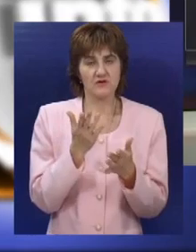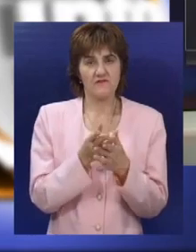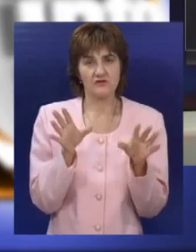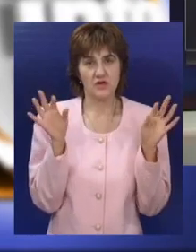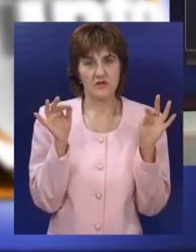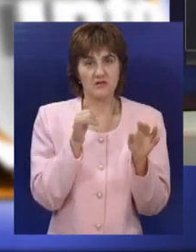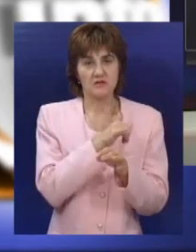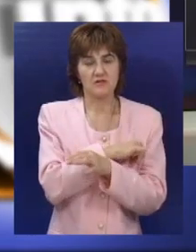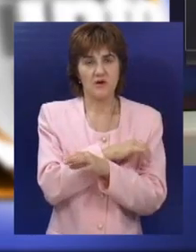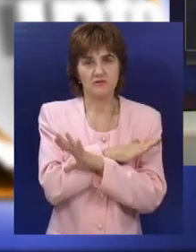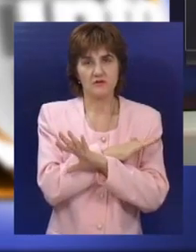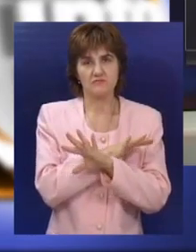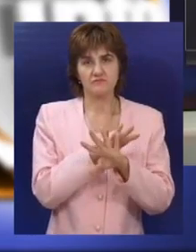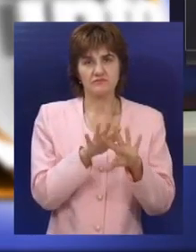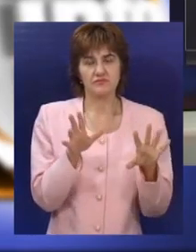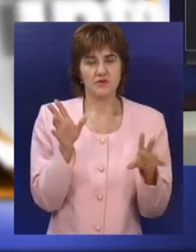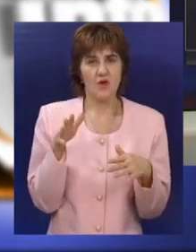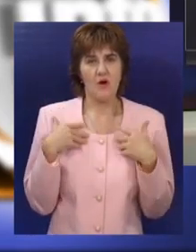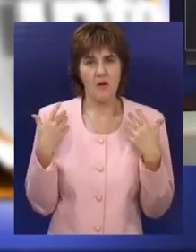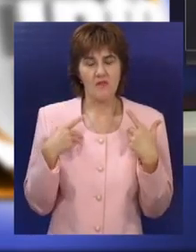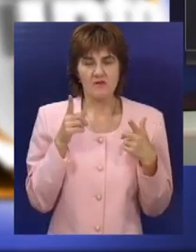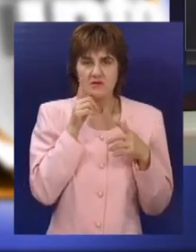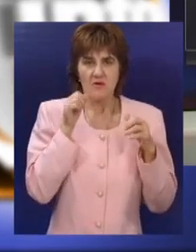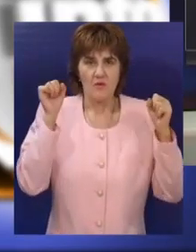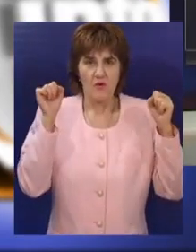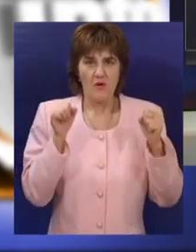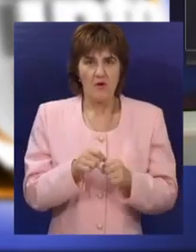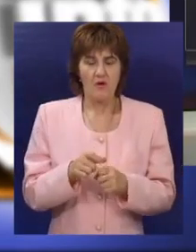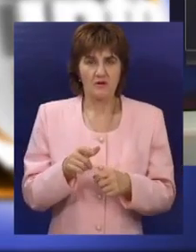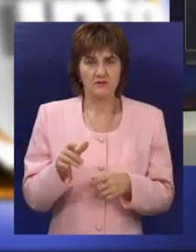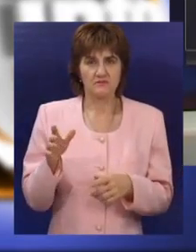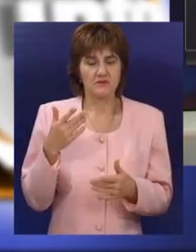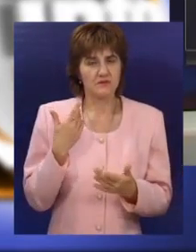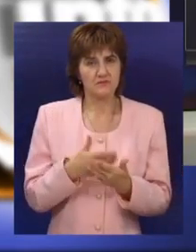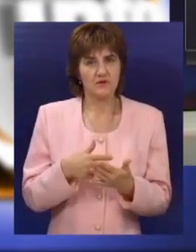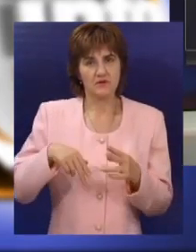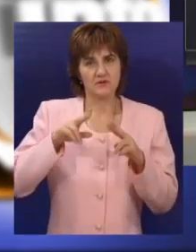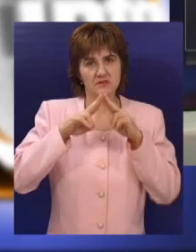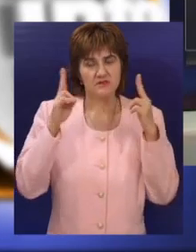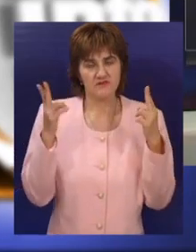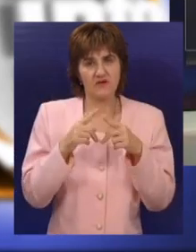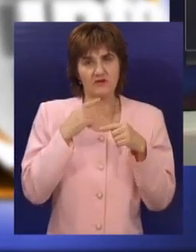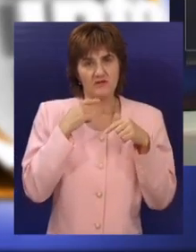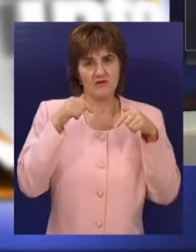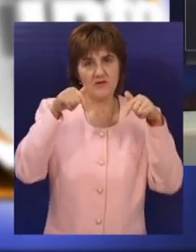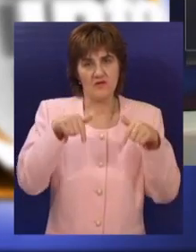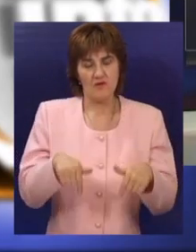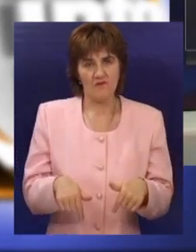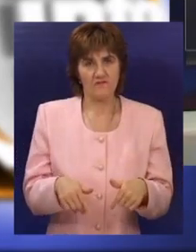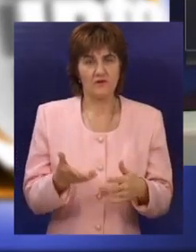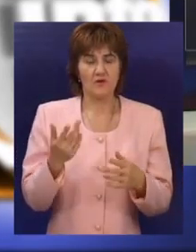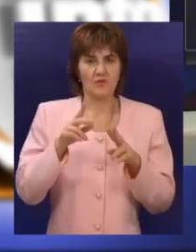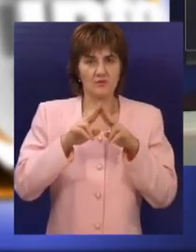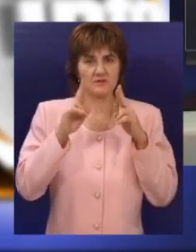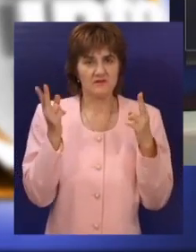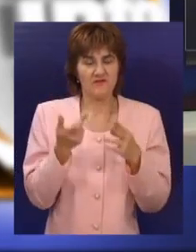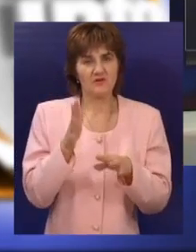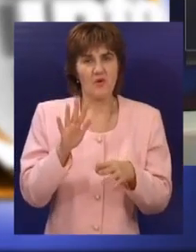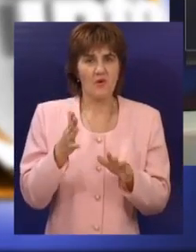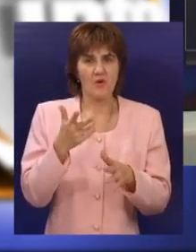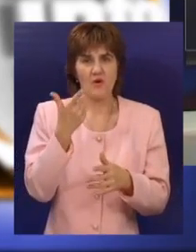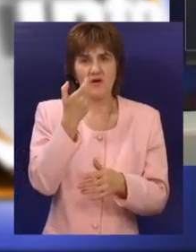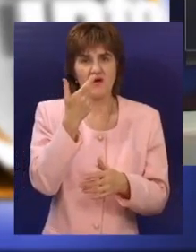posljednjih 10 godina raširila među omladinom, postaje ozbiljan problem i u svetu, ali i kod nas. Procenjuje se da u svetu oko